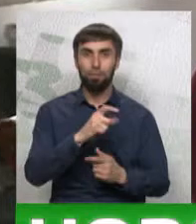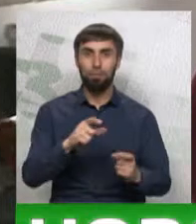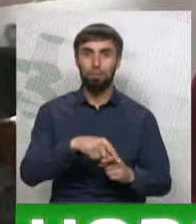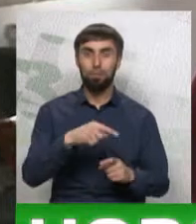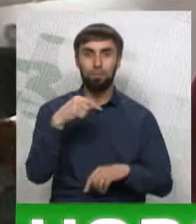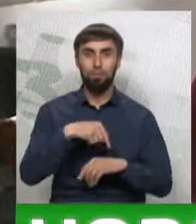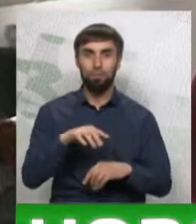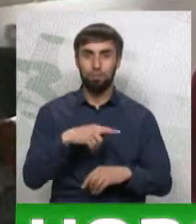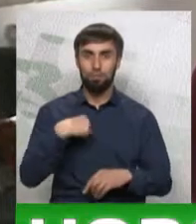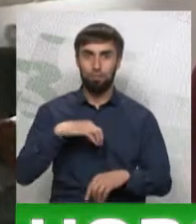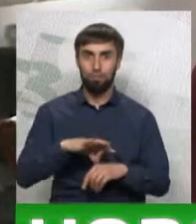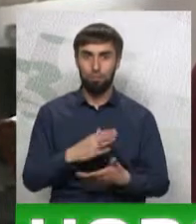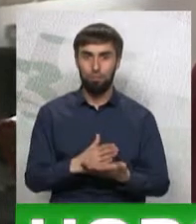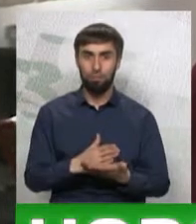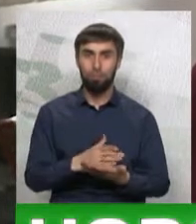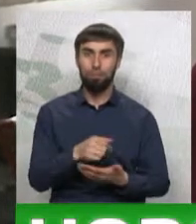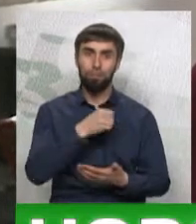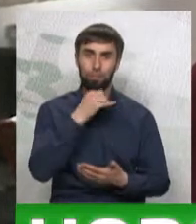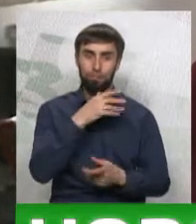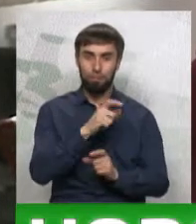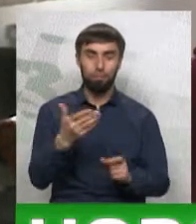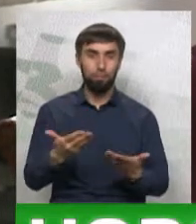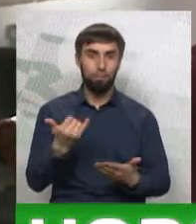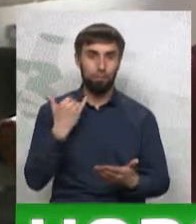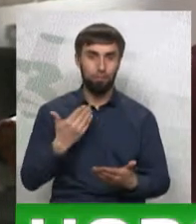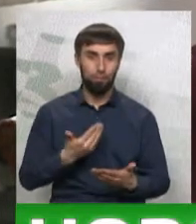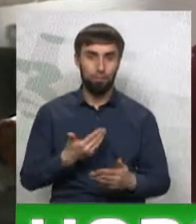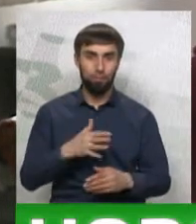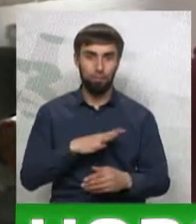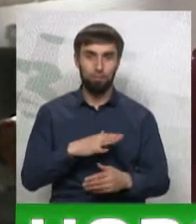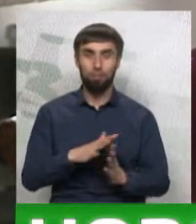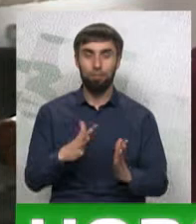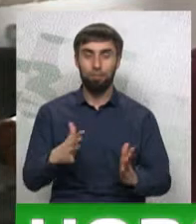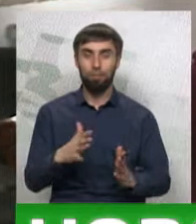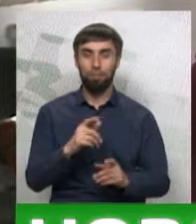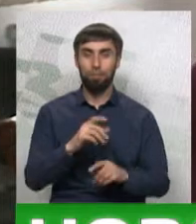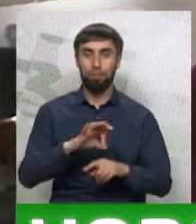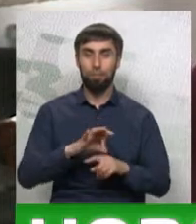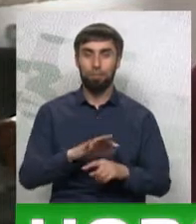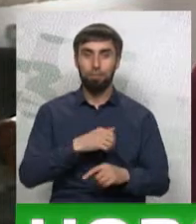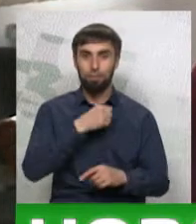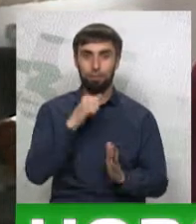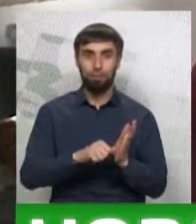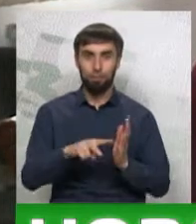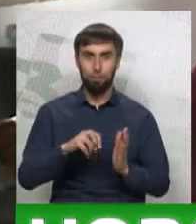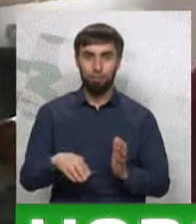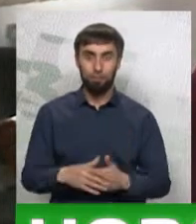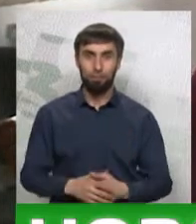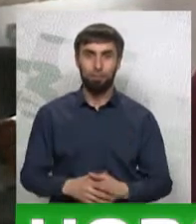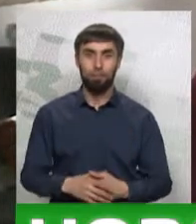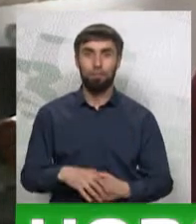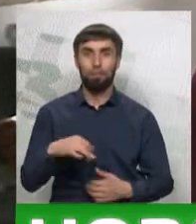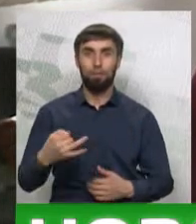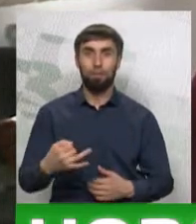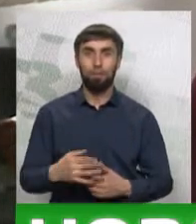мы видим что и по возрастной структуре если раньше у нас болели больше люди старше 60 лет и